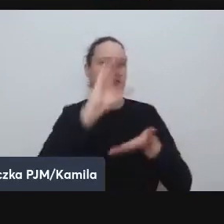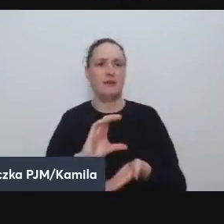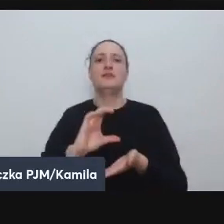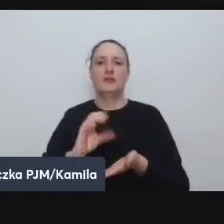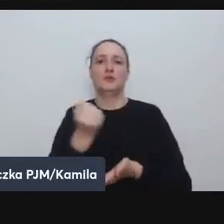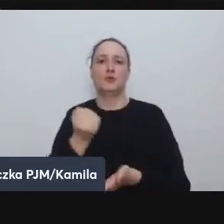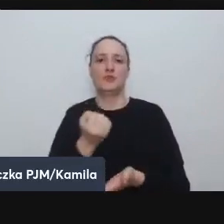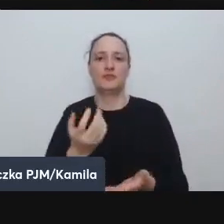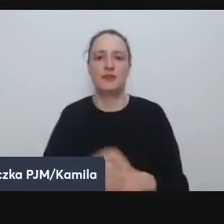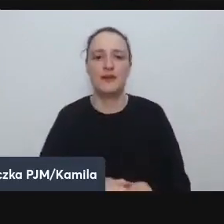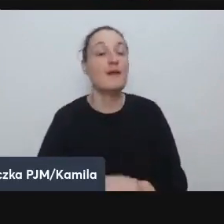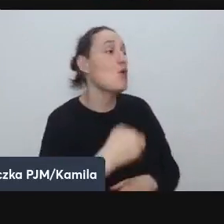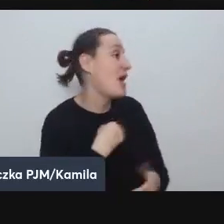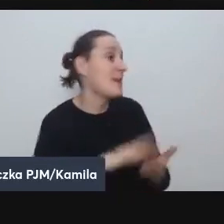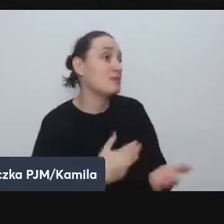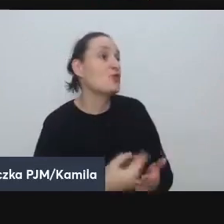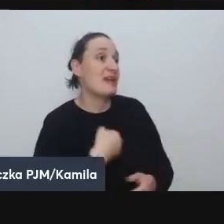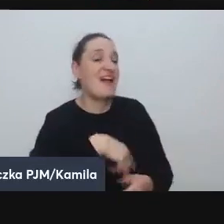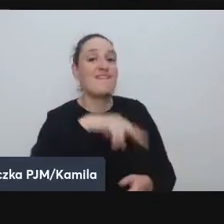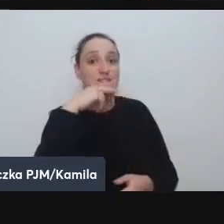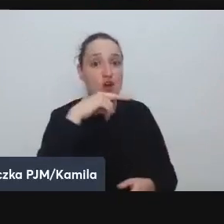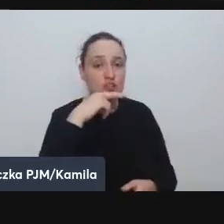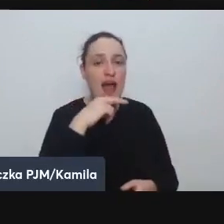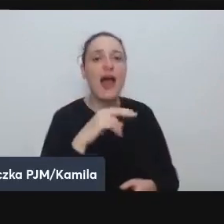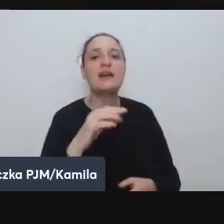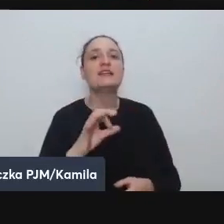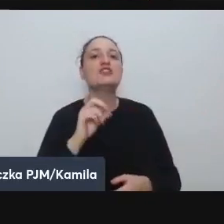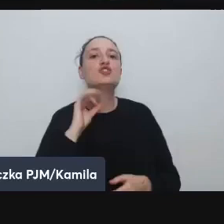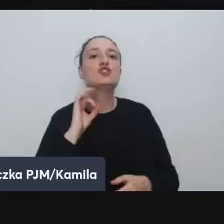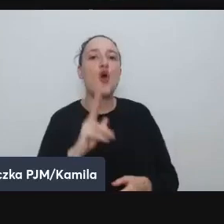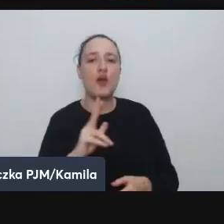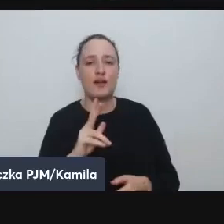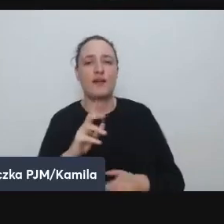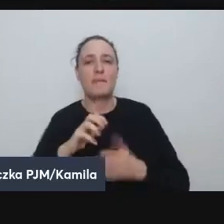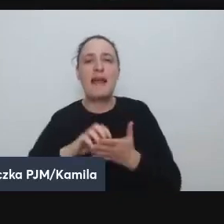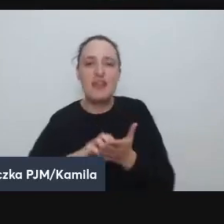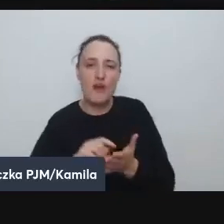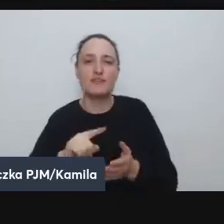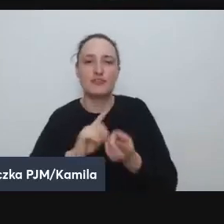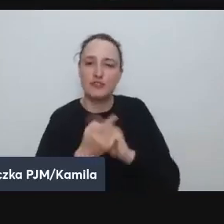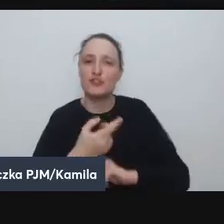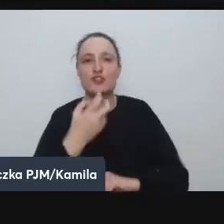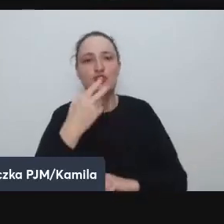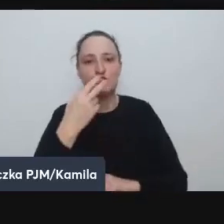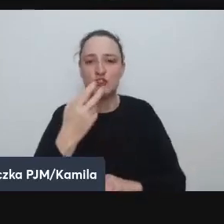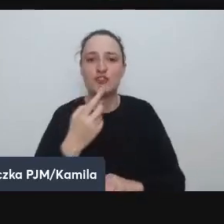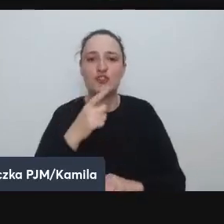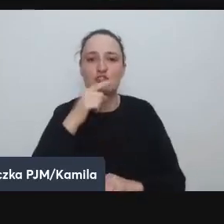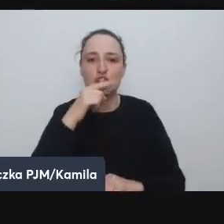prostu woda z tym, z sokiem malinowym, żeby było czerwone. Ja sobie zdaję z tego sprawę, że to jest za